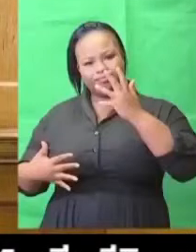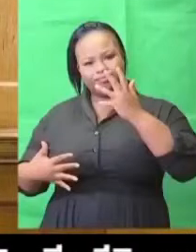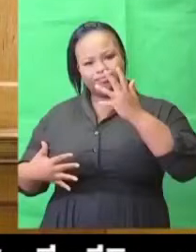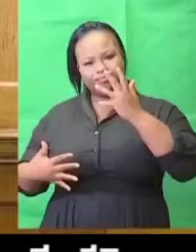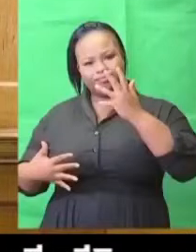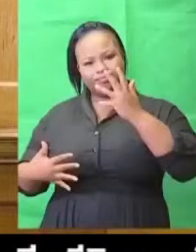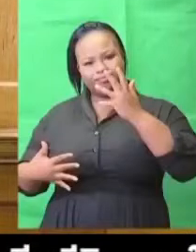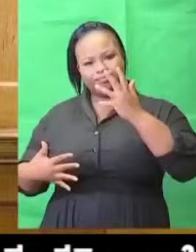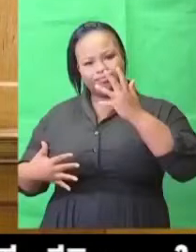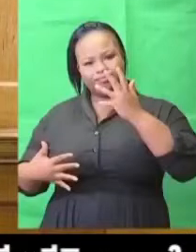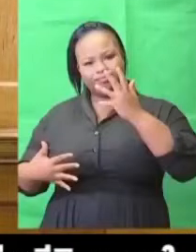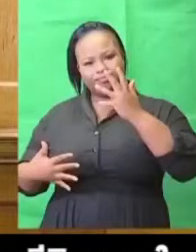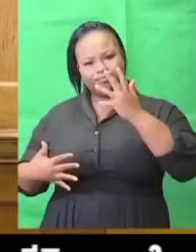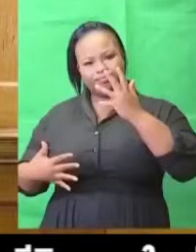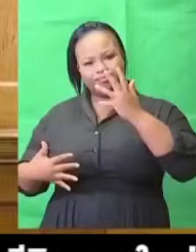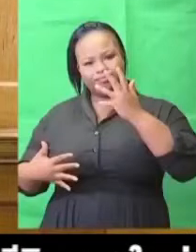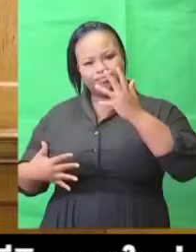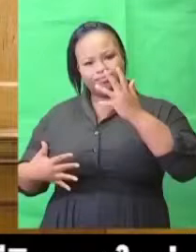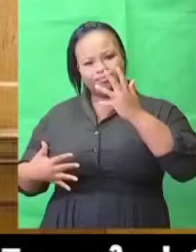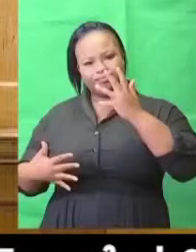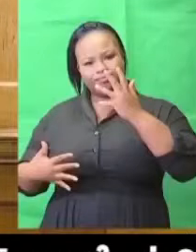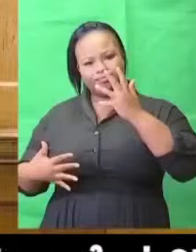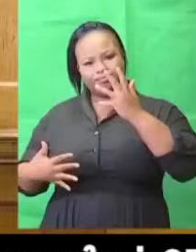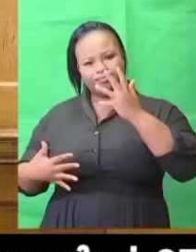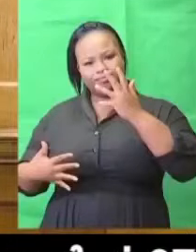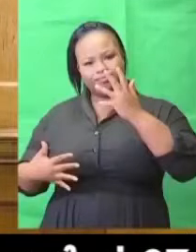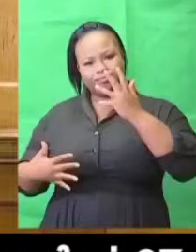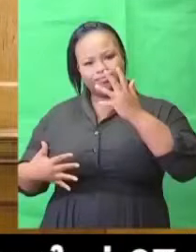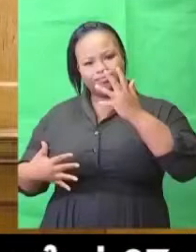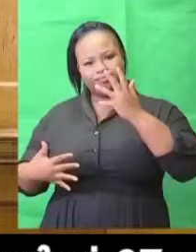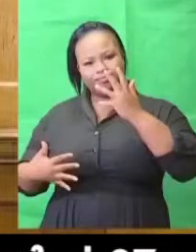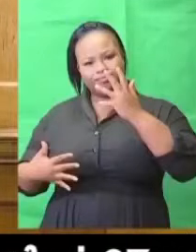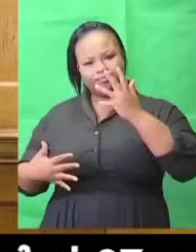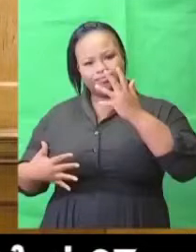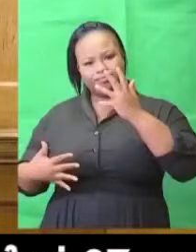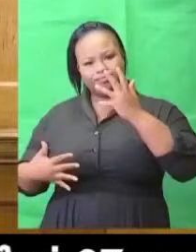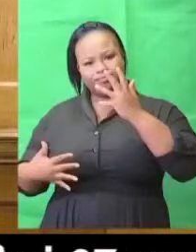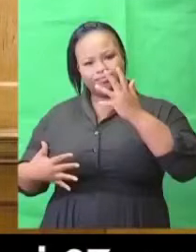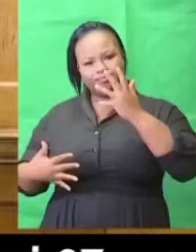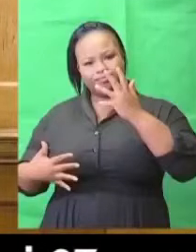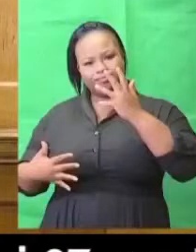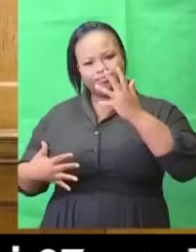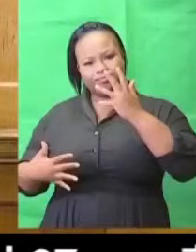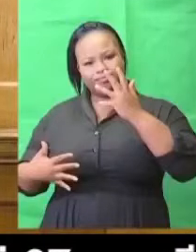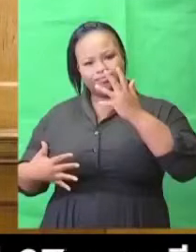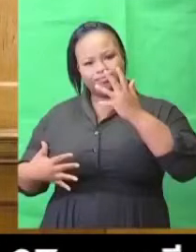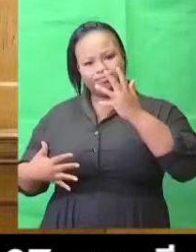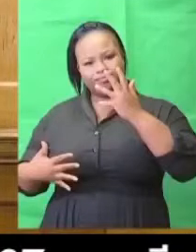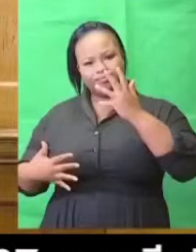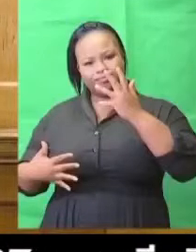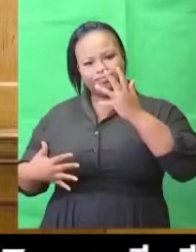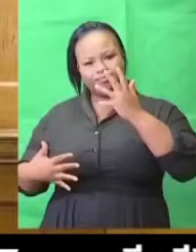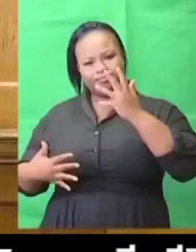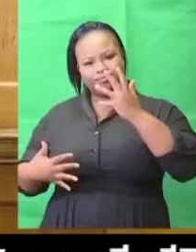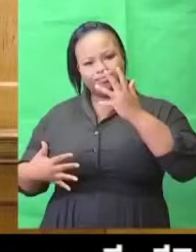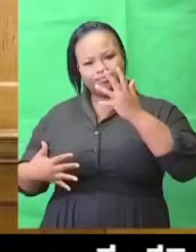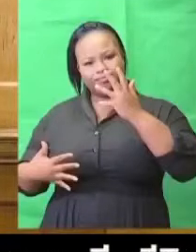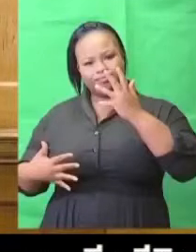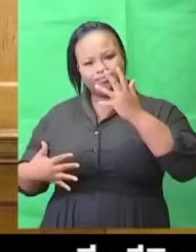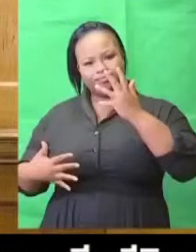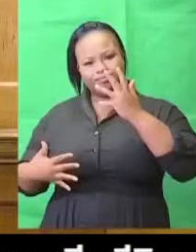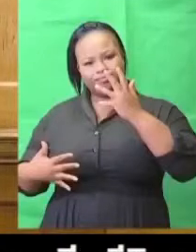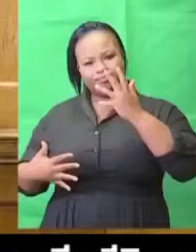คือประเทศร่ำรวยทั้งหลายแหละหมอเขาก็ต้องปกป้องทางเศรษฐกิจและ